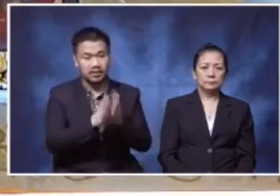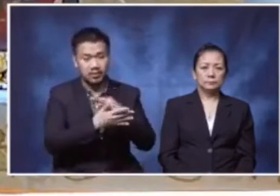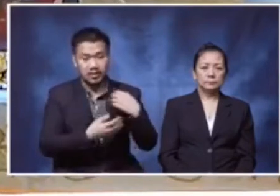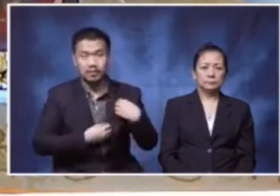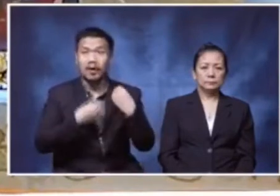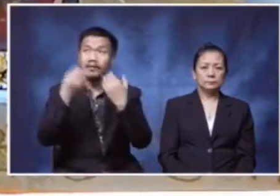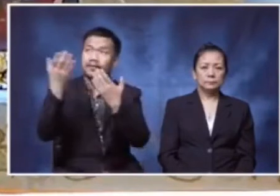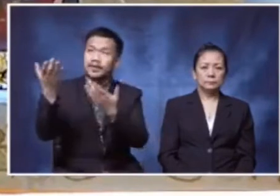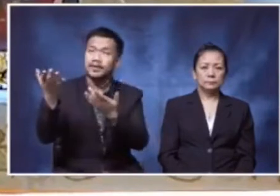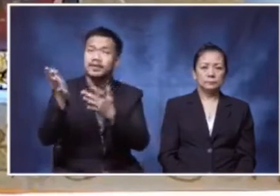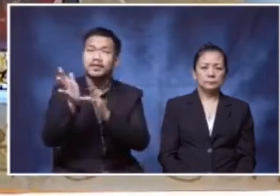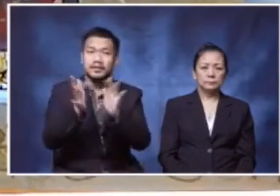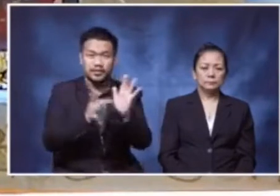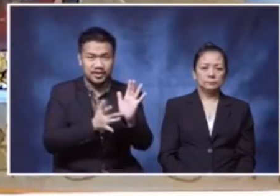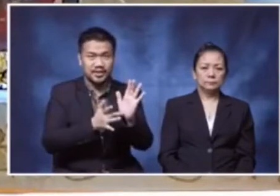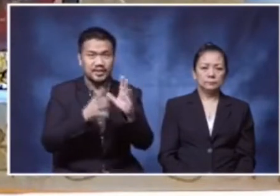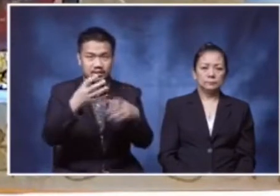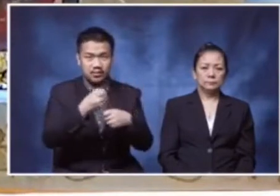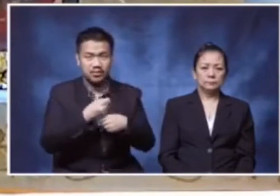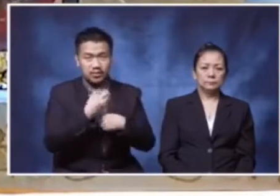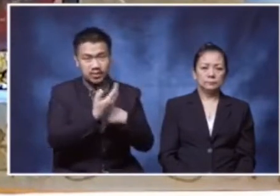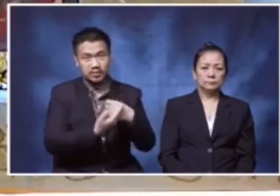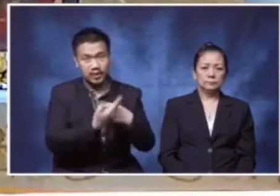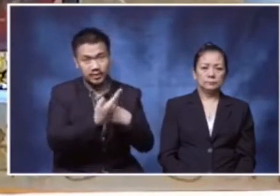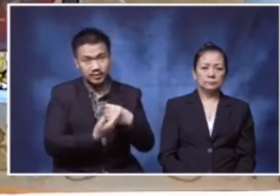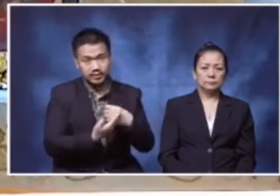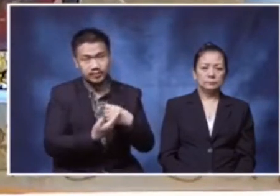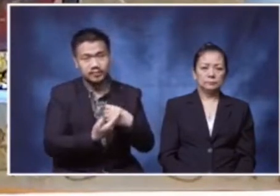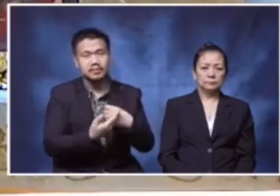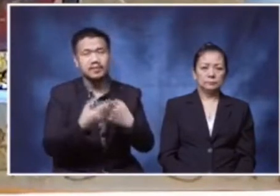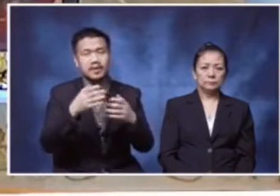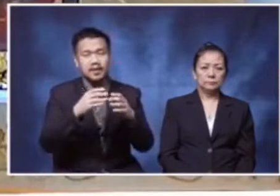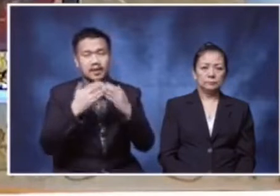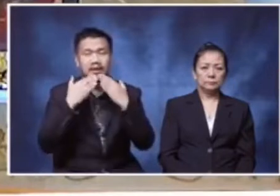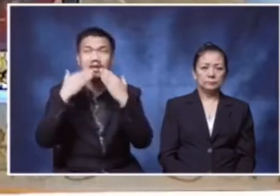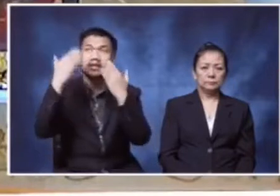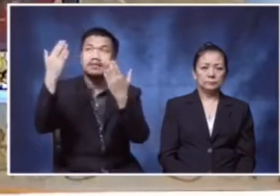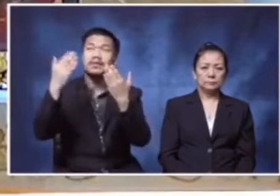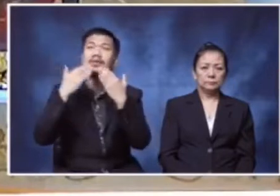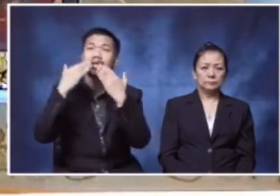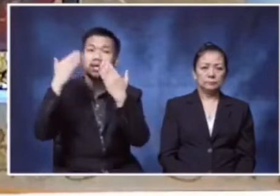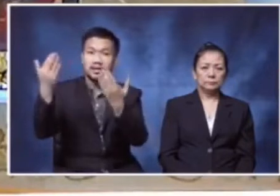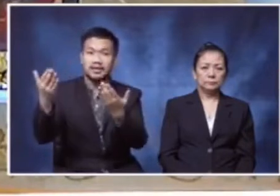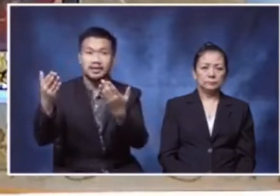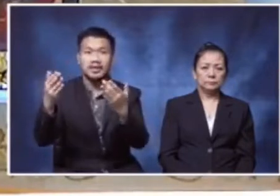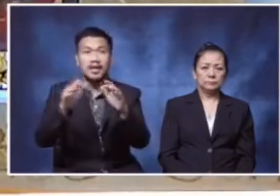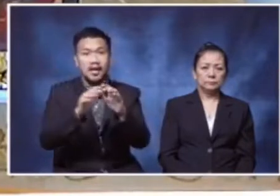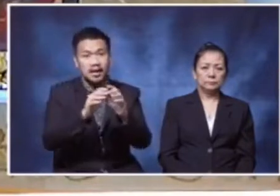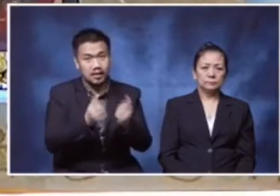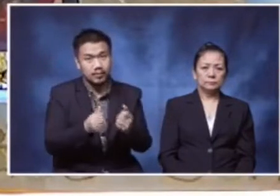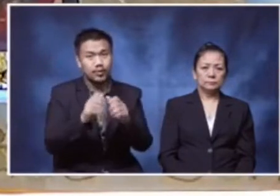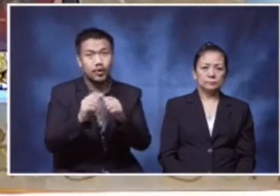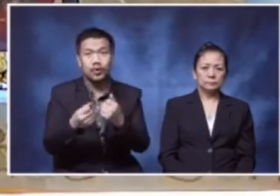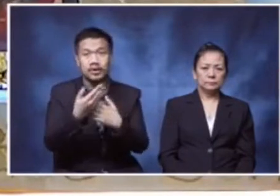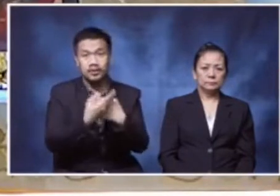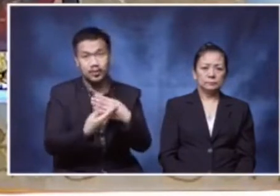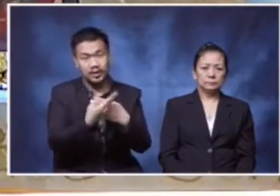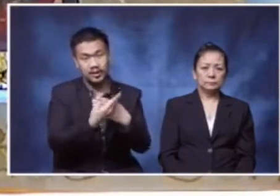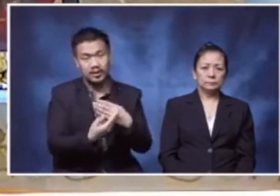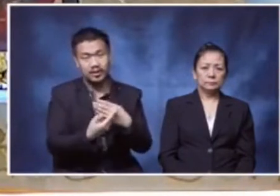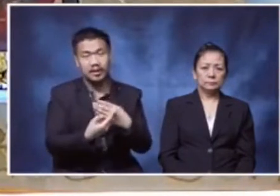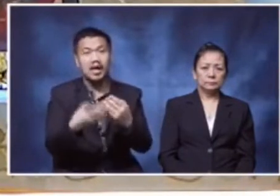maging handog, hinawakan niya ang tinapay, pinasalamatan kaniya, pinaghati-hati